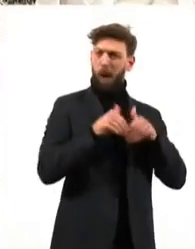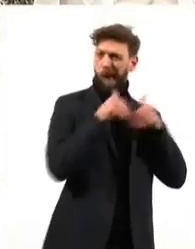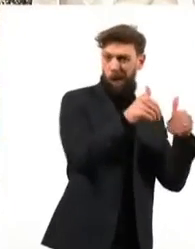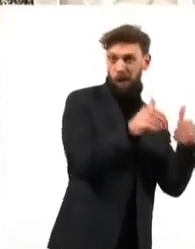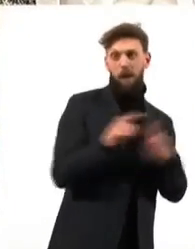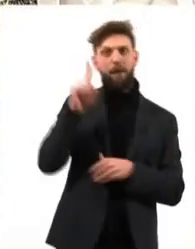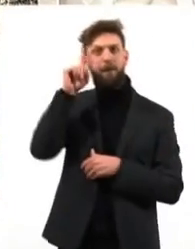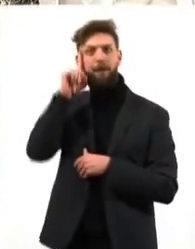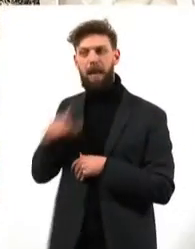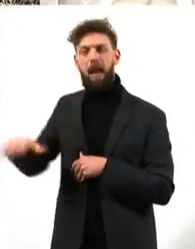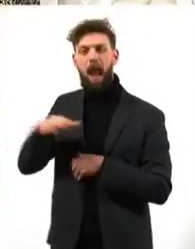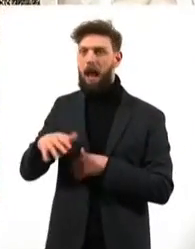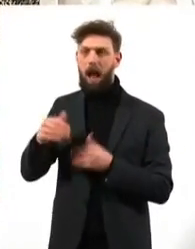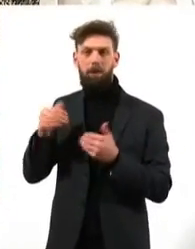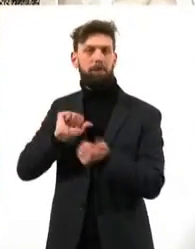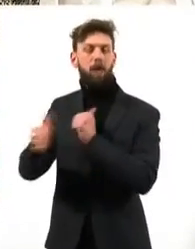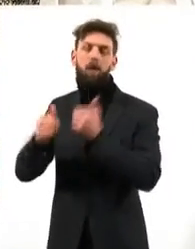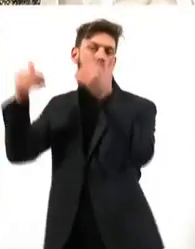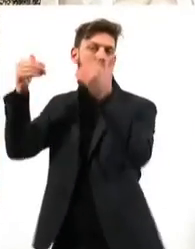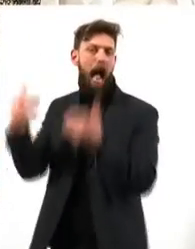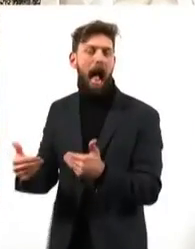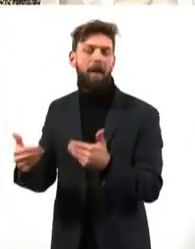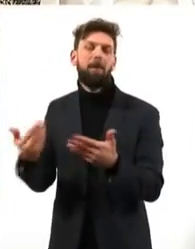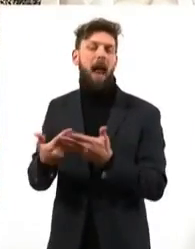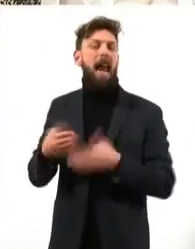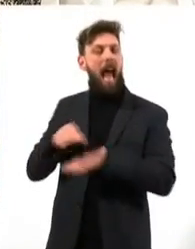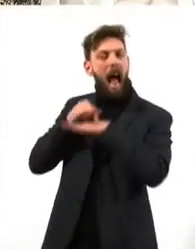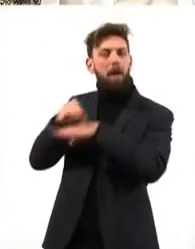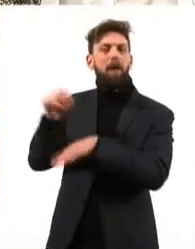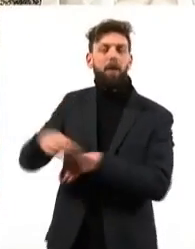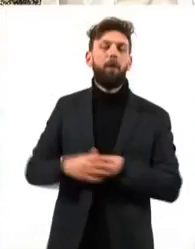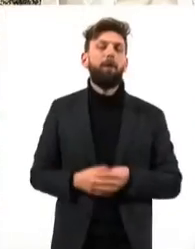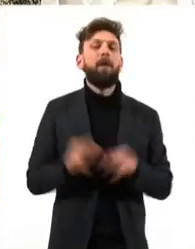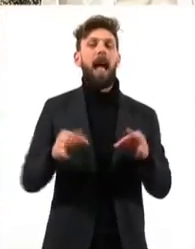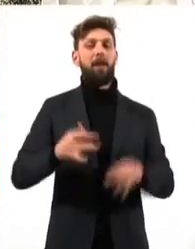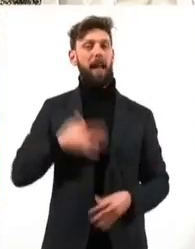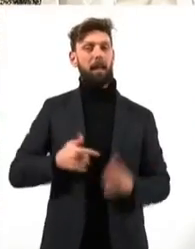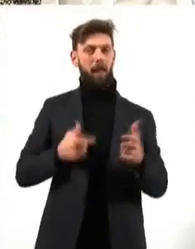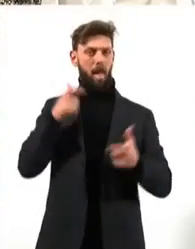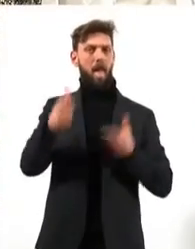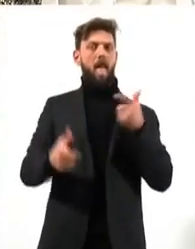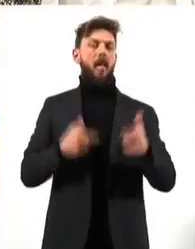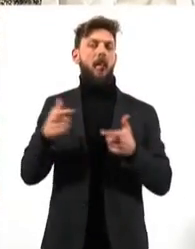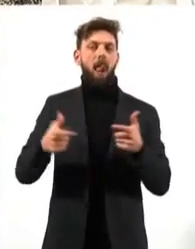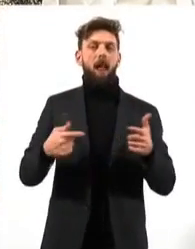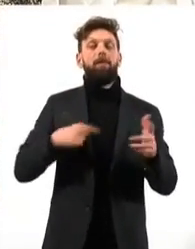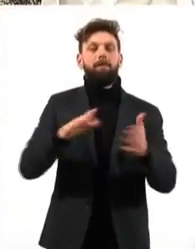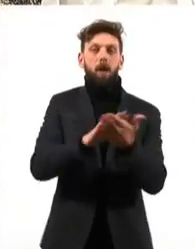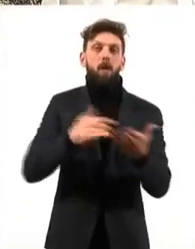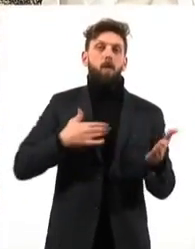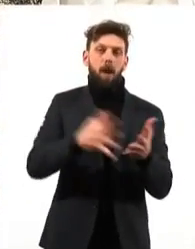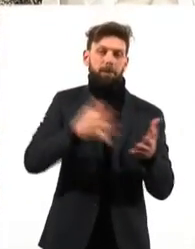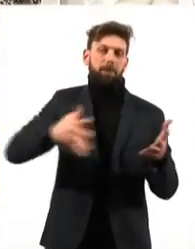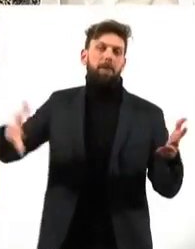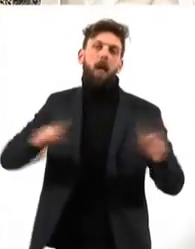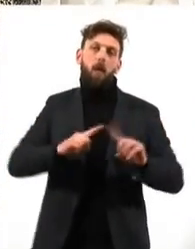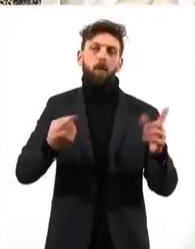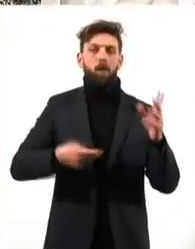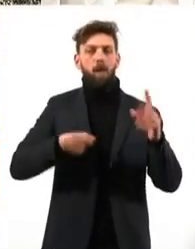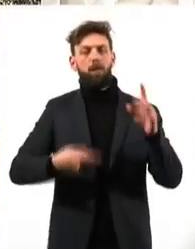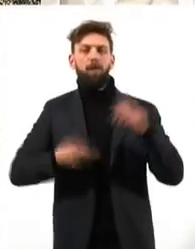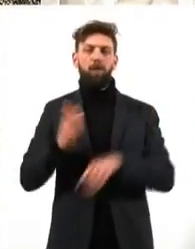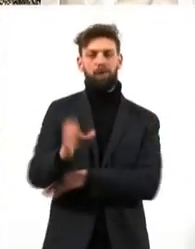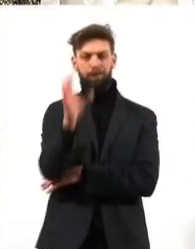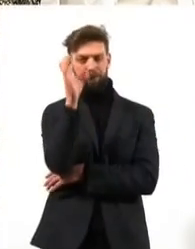enjeu particulier d'accompagnement. Et puis sur la précarité menstruelle, pour être rapide, parce que je suis surtout là pour vous écouter, sur la